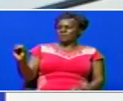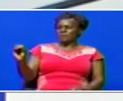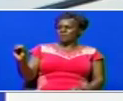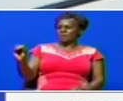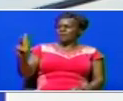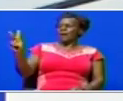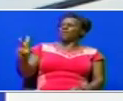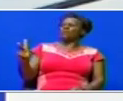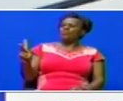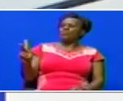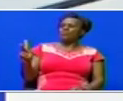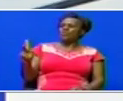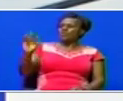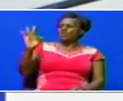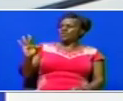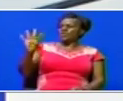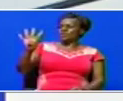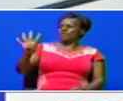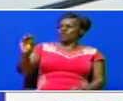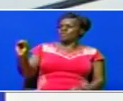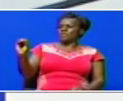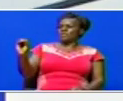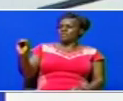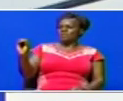Japheth Kaluyu, 340,